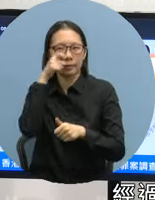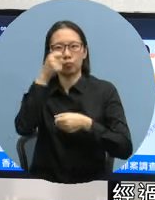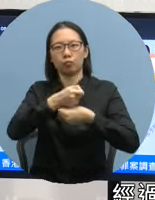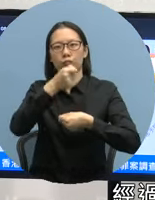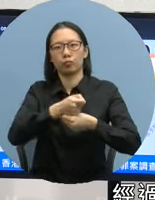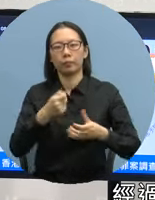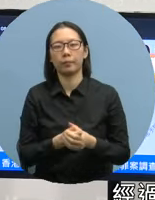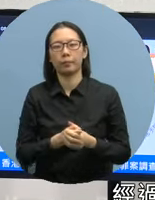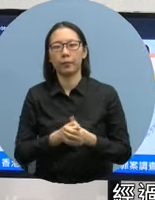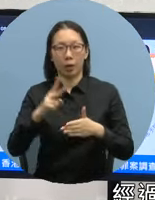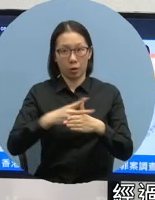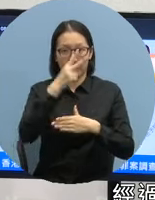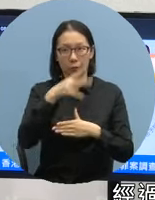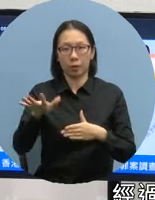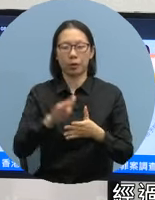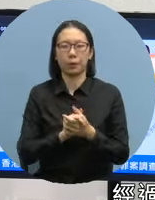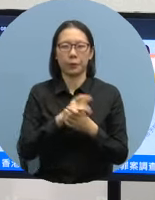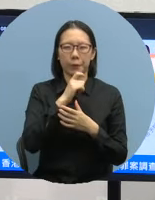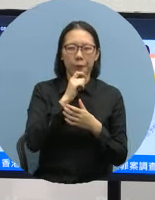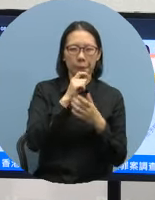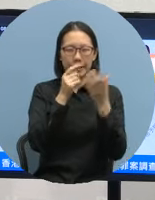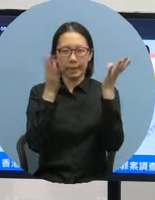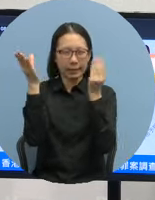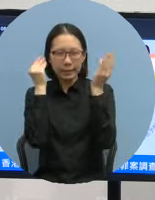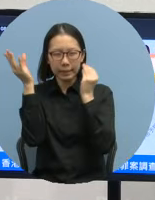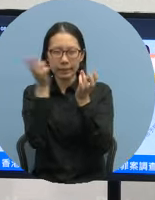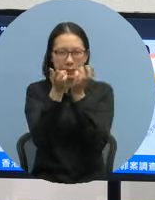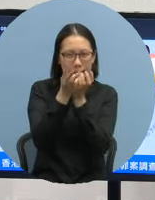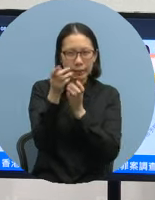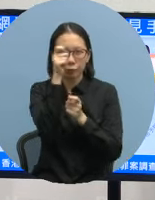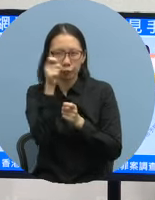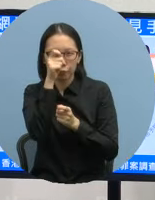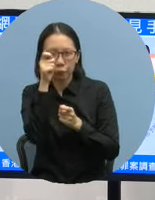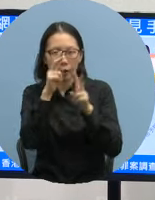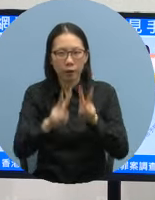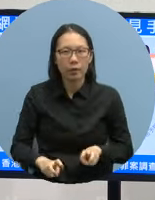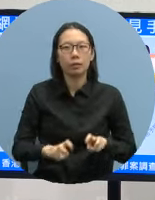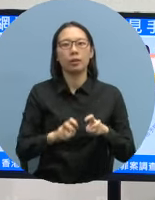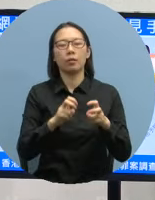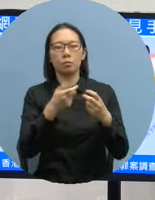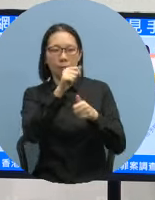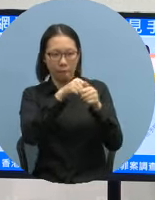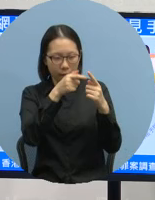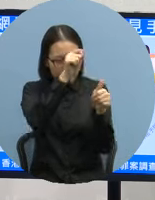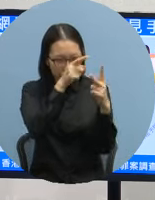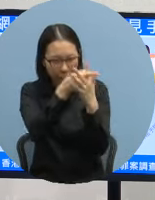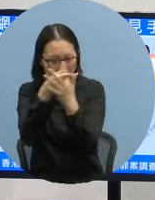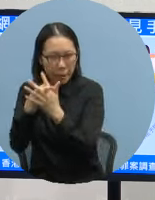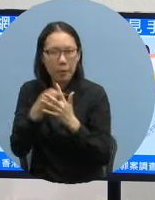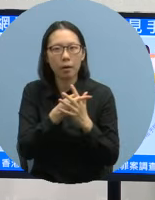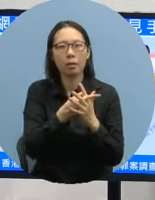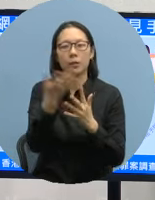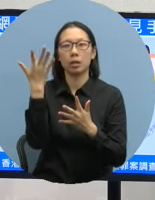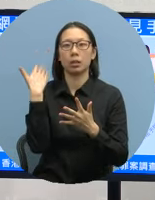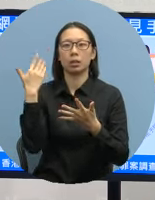過兩個多月的情報搜集和分析，找到涉案的騙徒之後，在過去五日，我